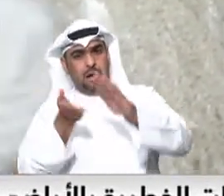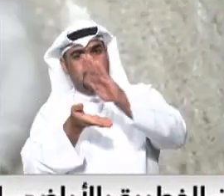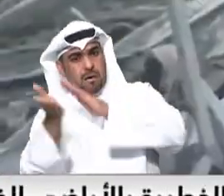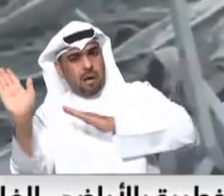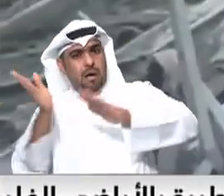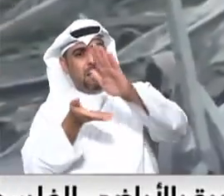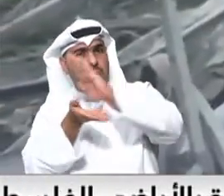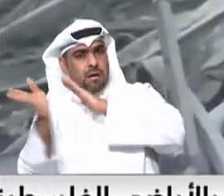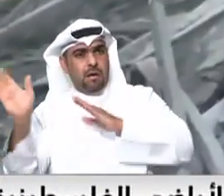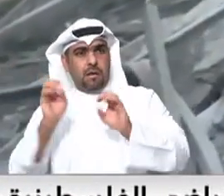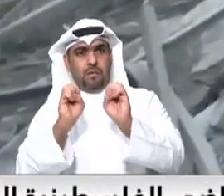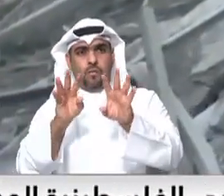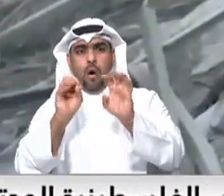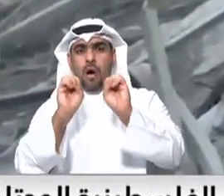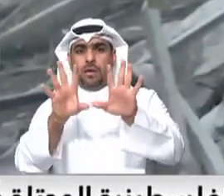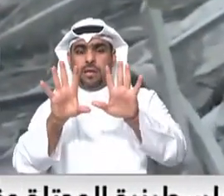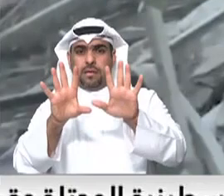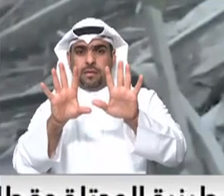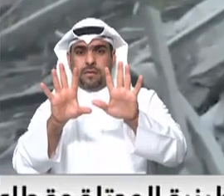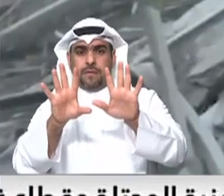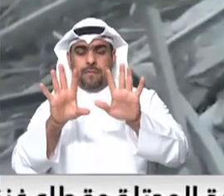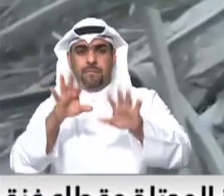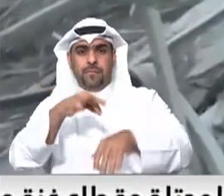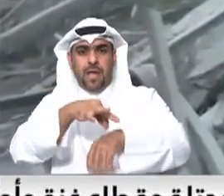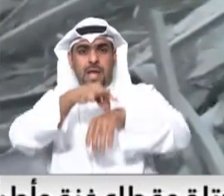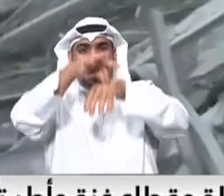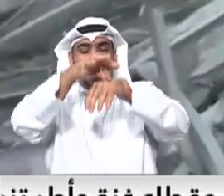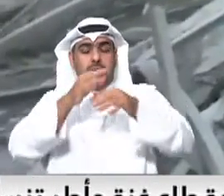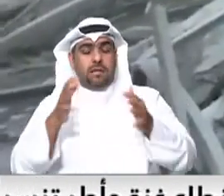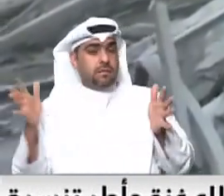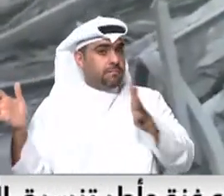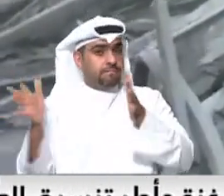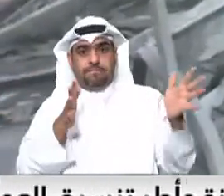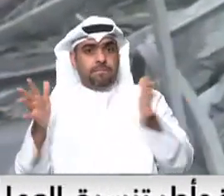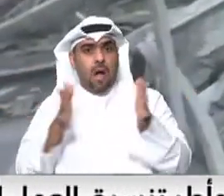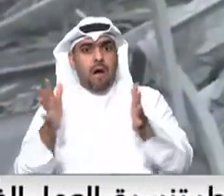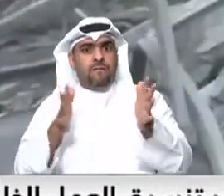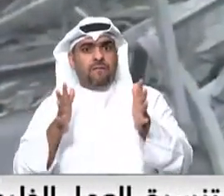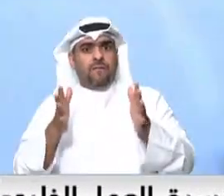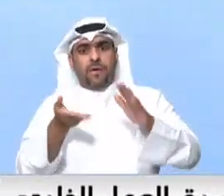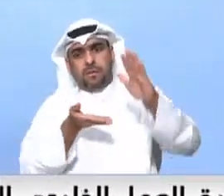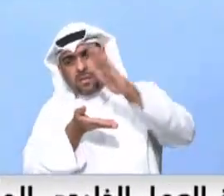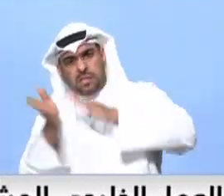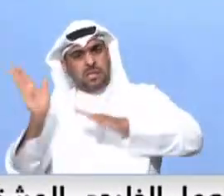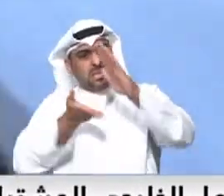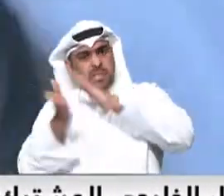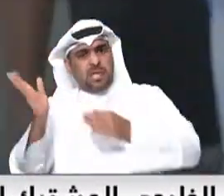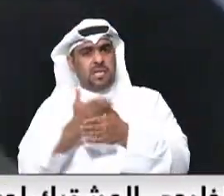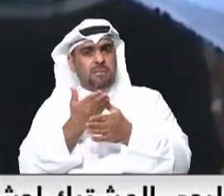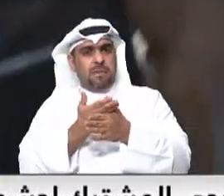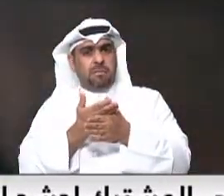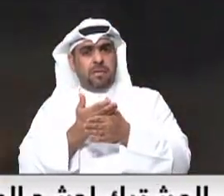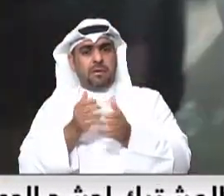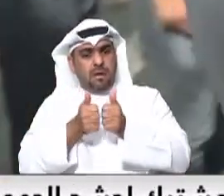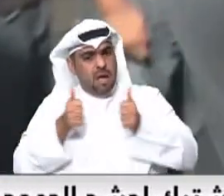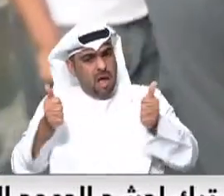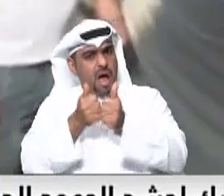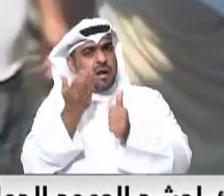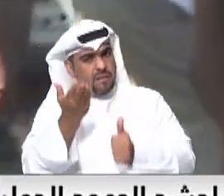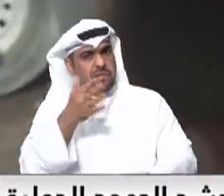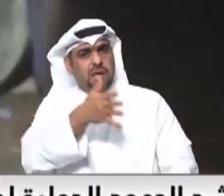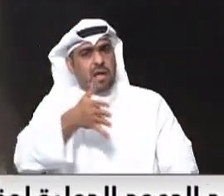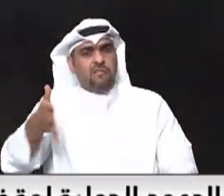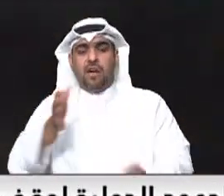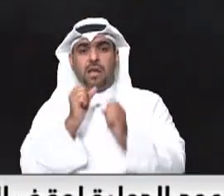في المناطق التي تم إخلائها. وفي هذه الأثناء تتواصل الوفود الحاشدة